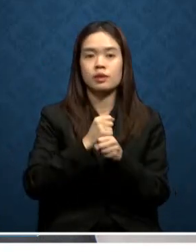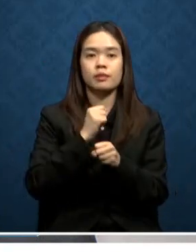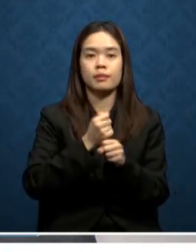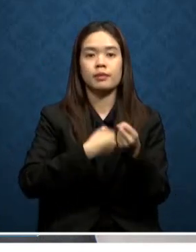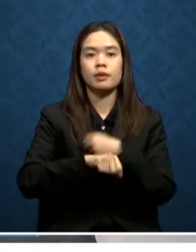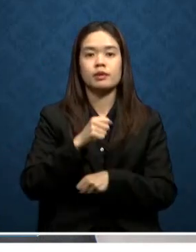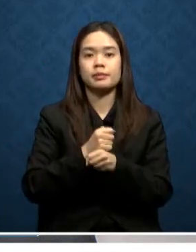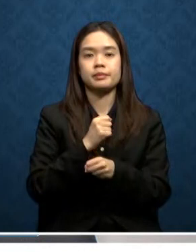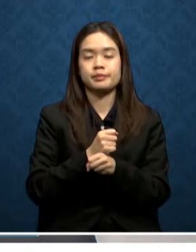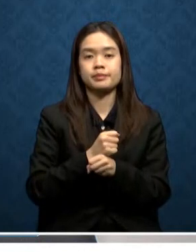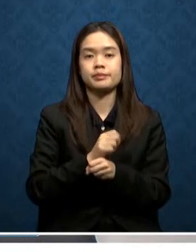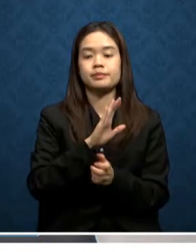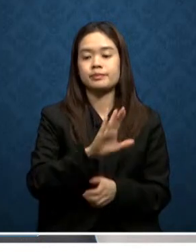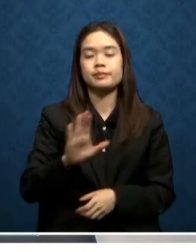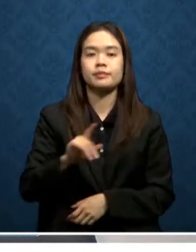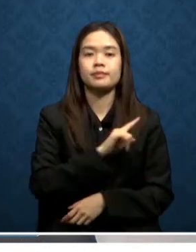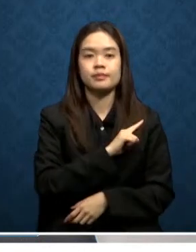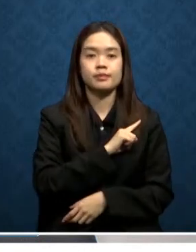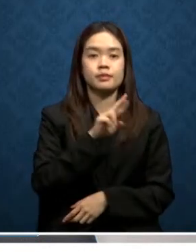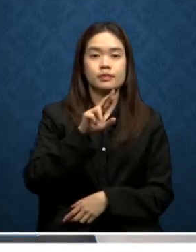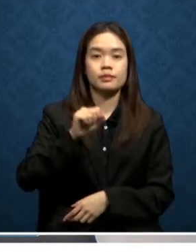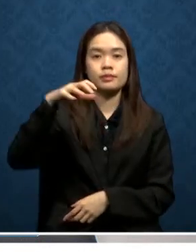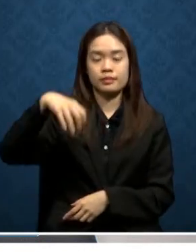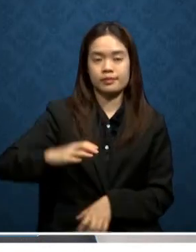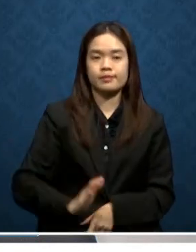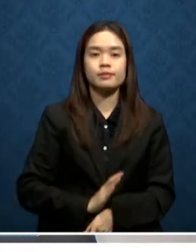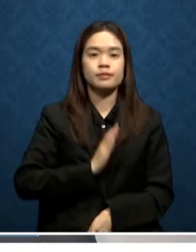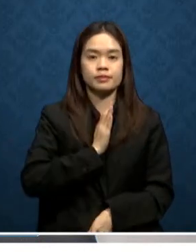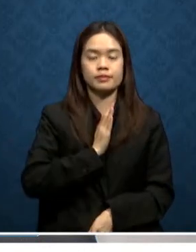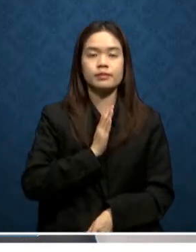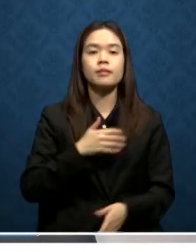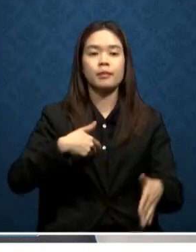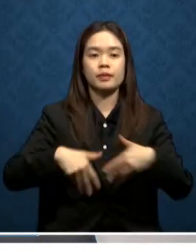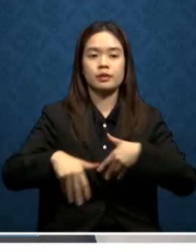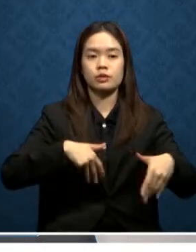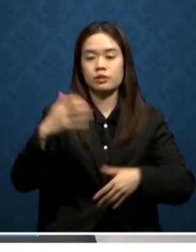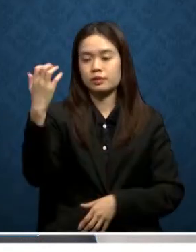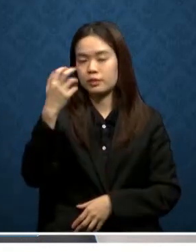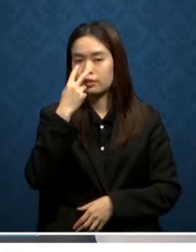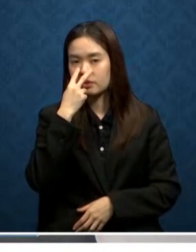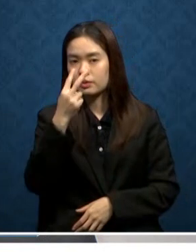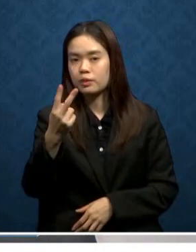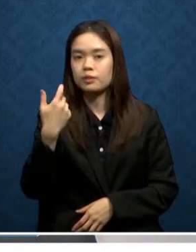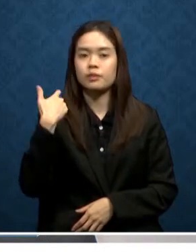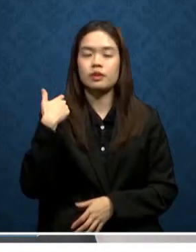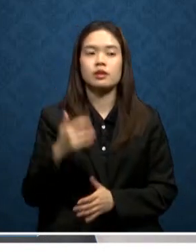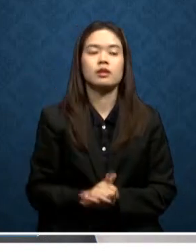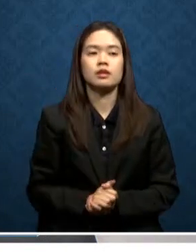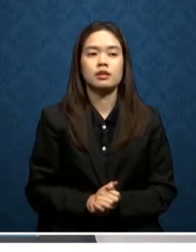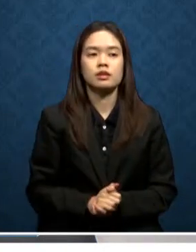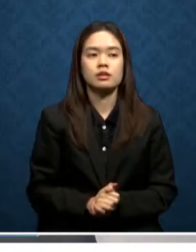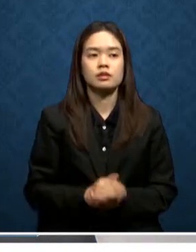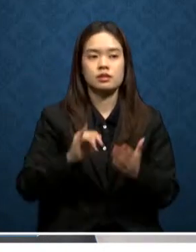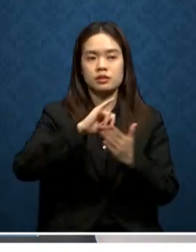ในที่ประชุมแห่งนี้ผมถือว่าเป็นสถานที่อันศักดิ์สิทธิ์และพี่น้องประชาชนเนี่ยติดตามทั้งทุกจัง